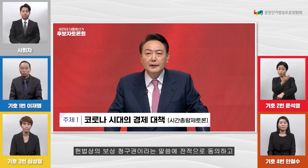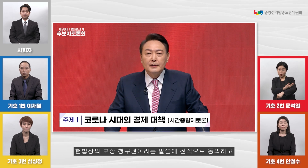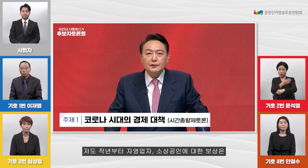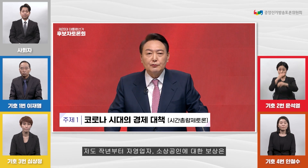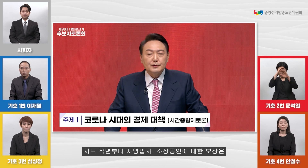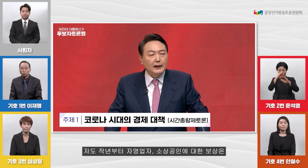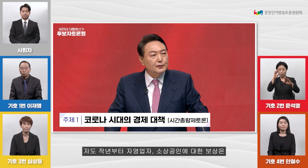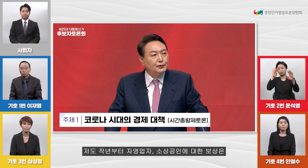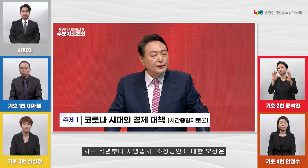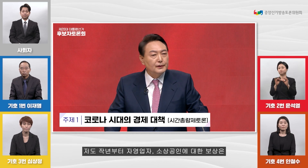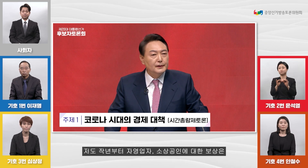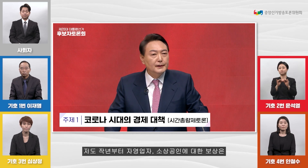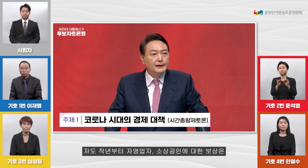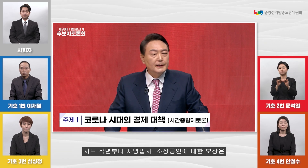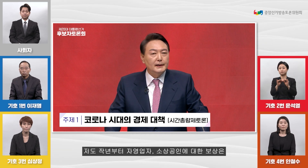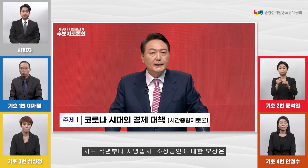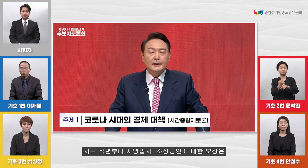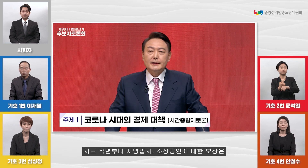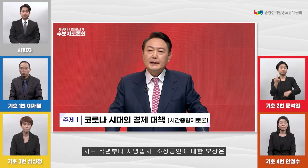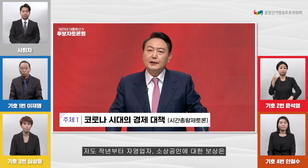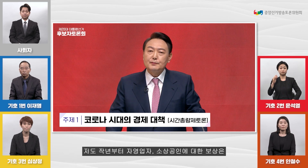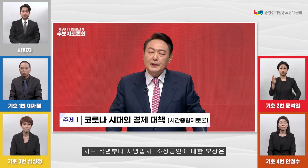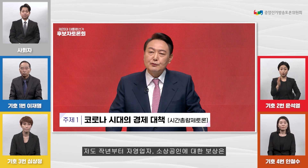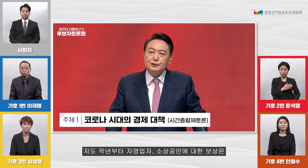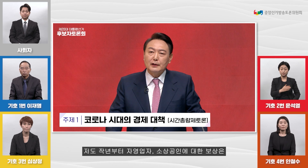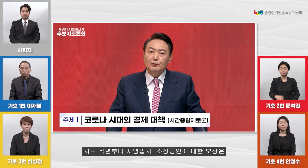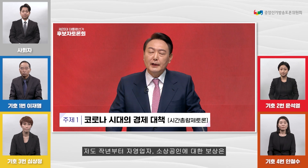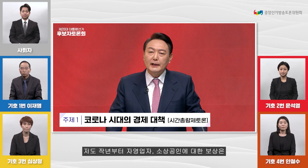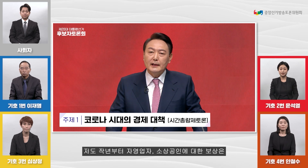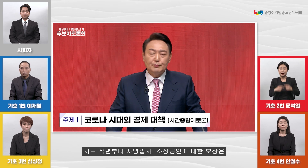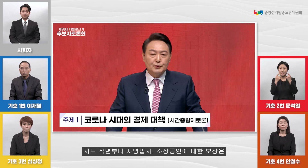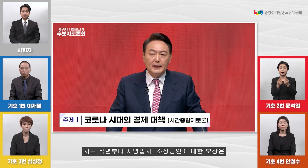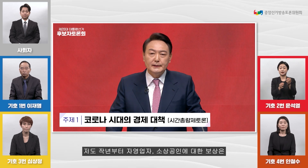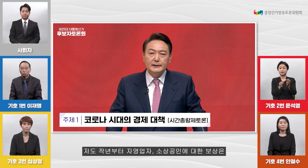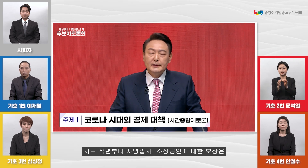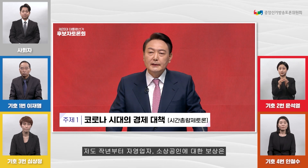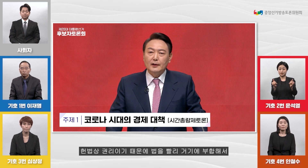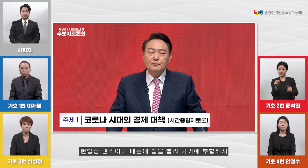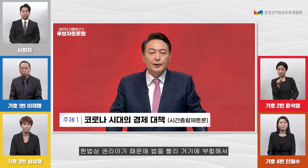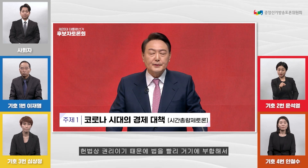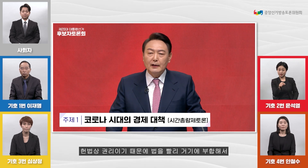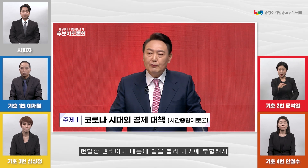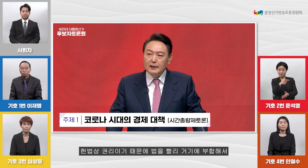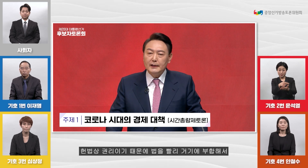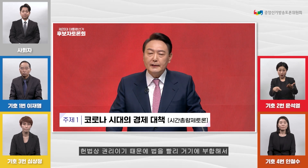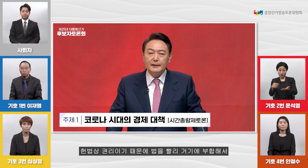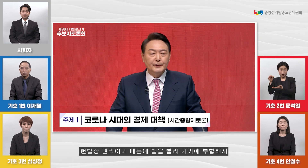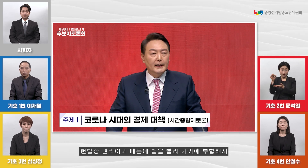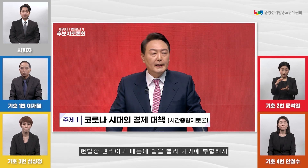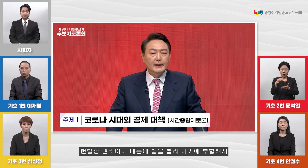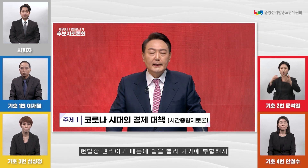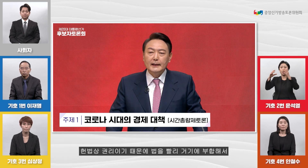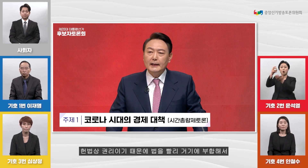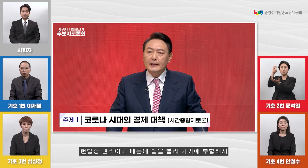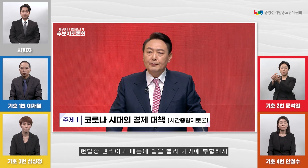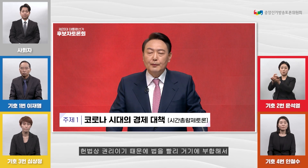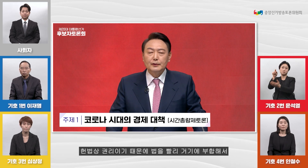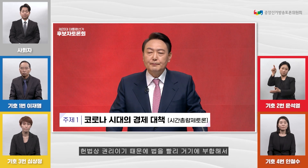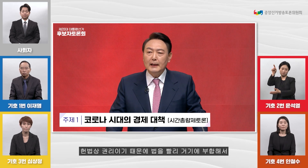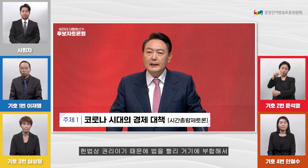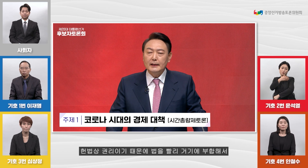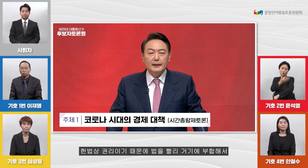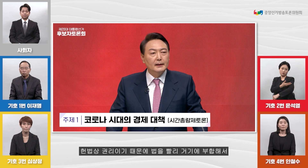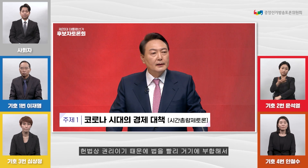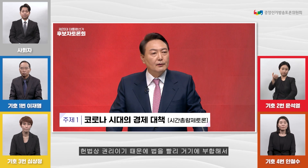동의하고 저도 작년부터 자영업자 소상공인에 대한 보상은 헌법상 권리이기 때문에